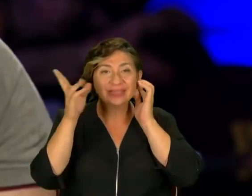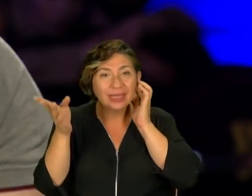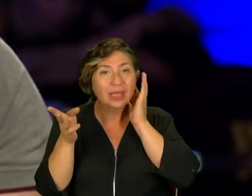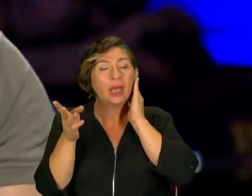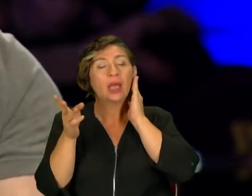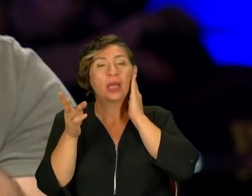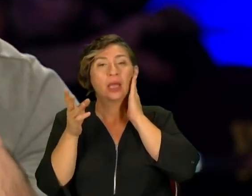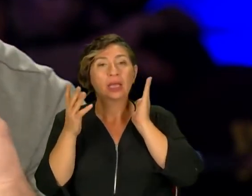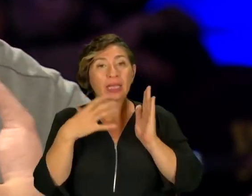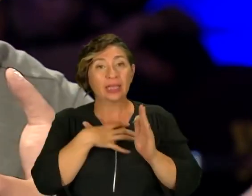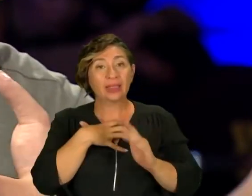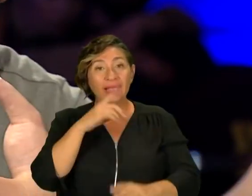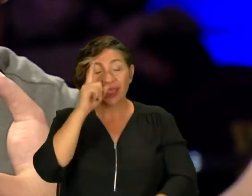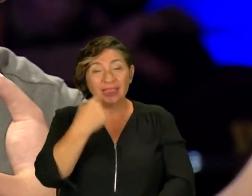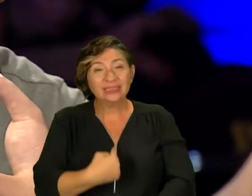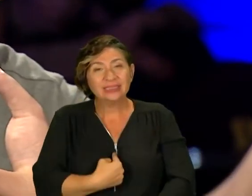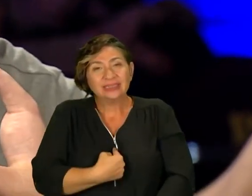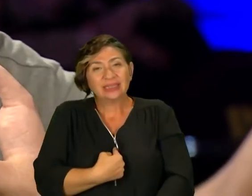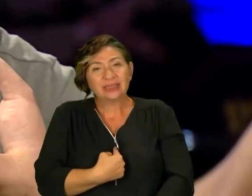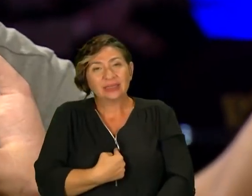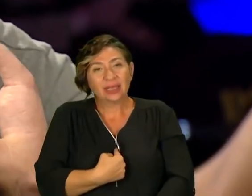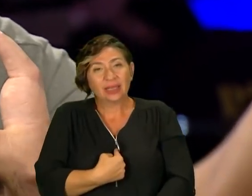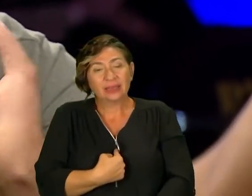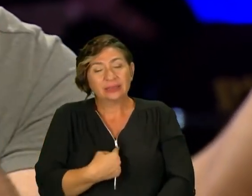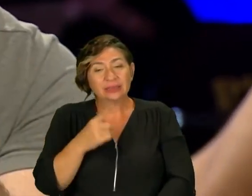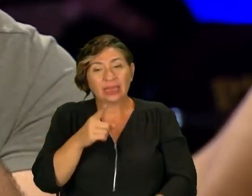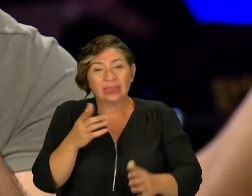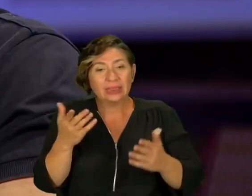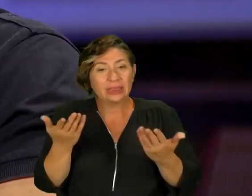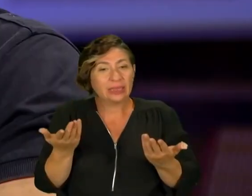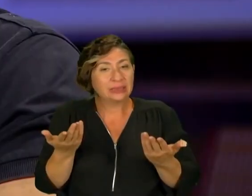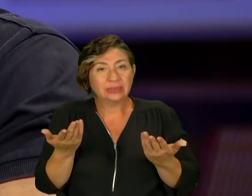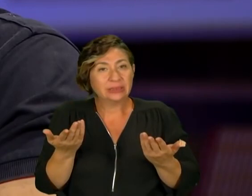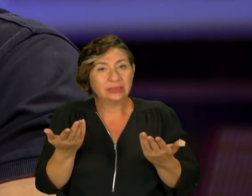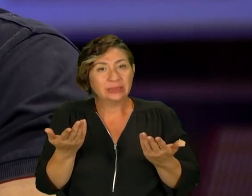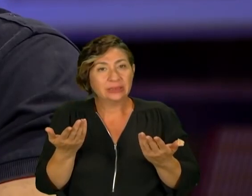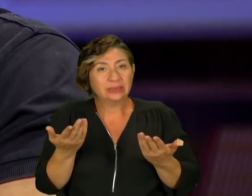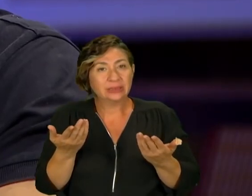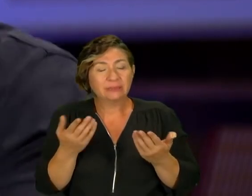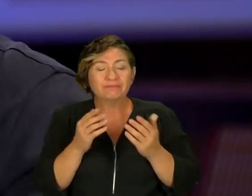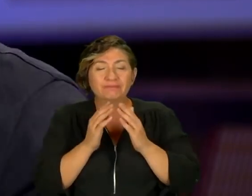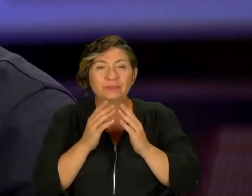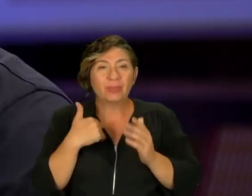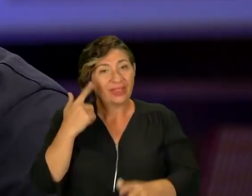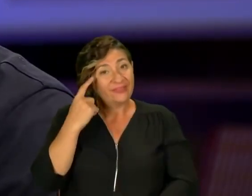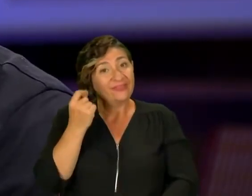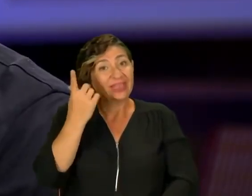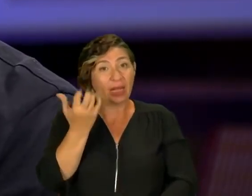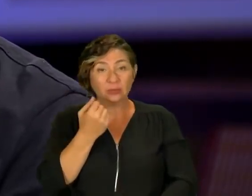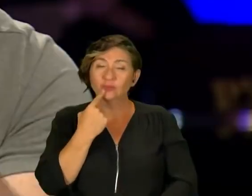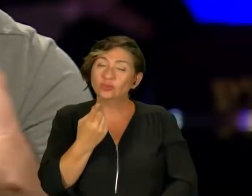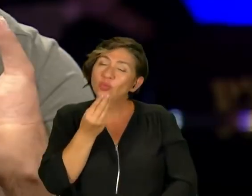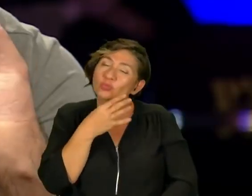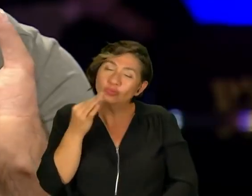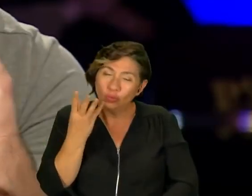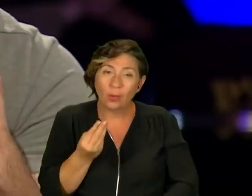bilmem ne de şurada burada, kendini yalnız hissettiğin zaman, yani sen nasıl ki nacizane benden ilham aldığını söylüyorsun abi, çok